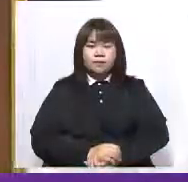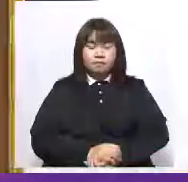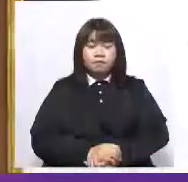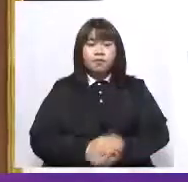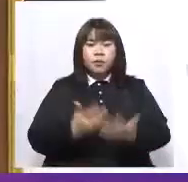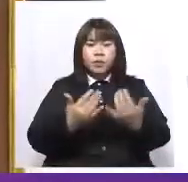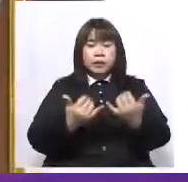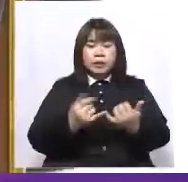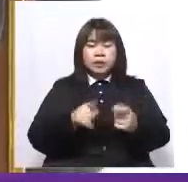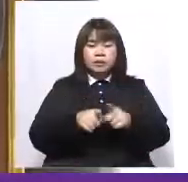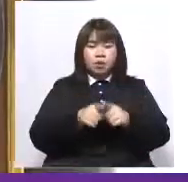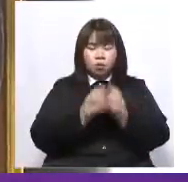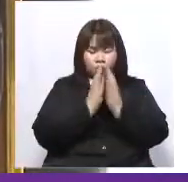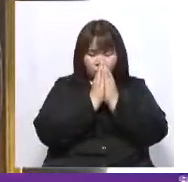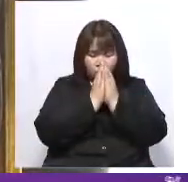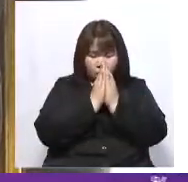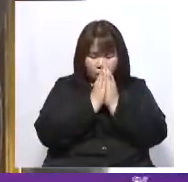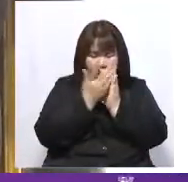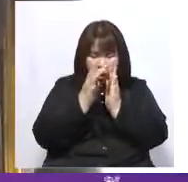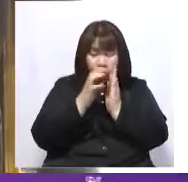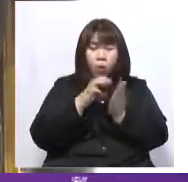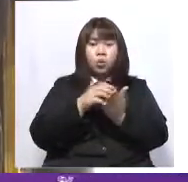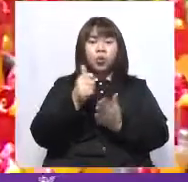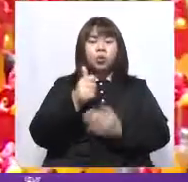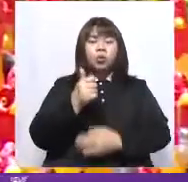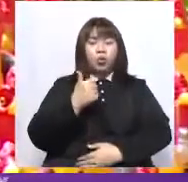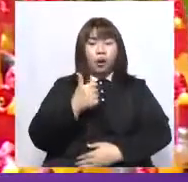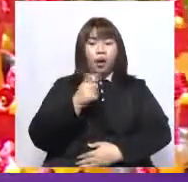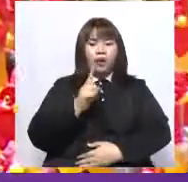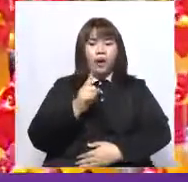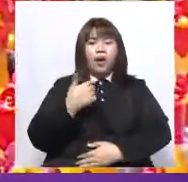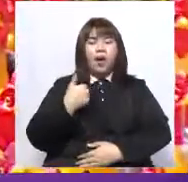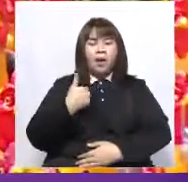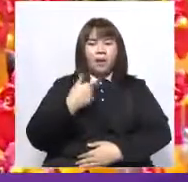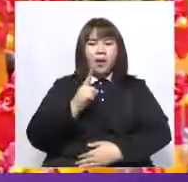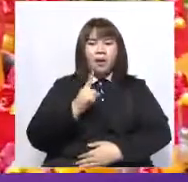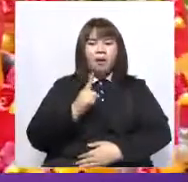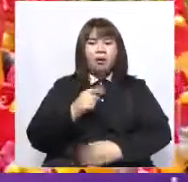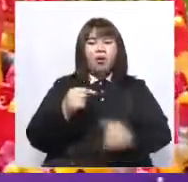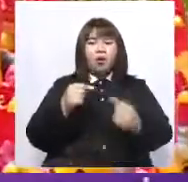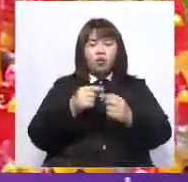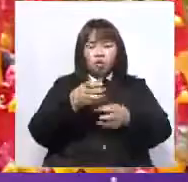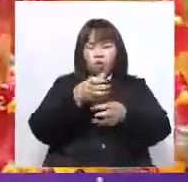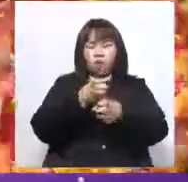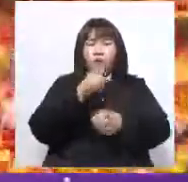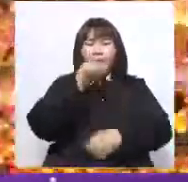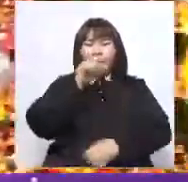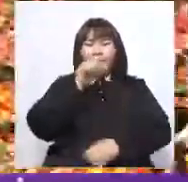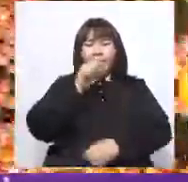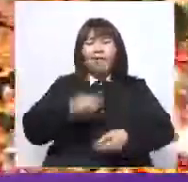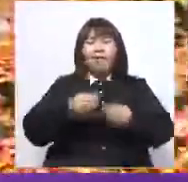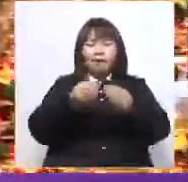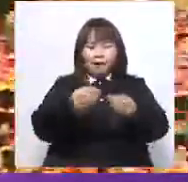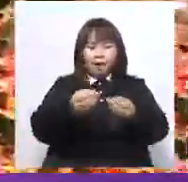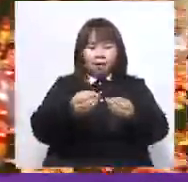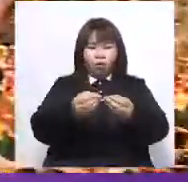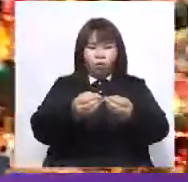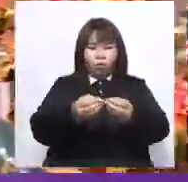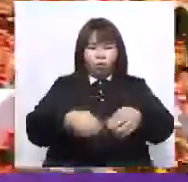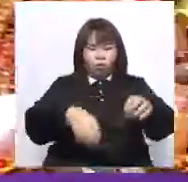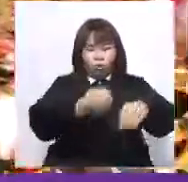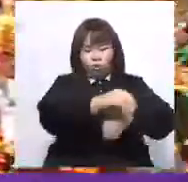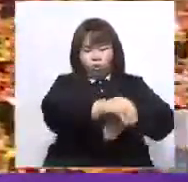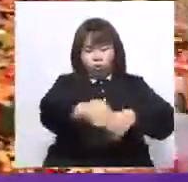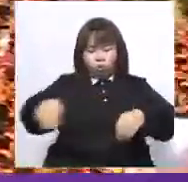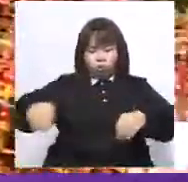ครั้งนี้เมื่อเขาสมหวังได้ดังใจตามที่ขอกันแล้วก็มักจะแก้บนด้วยการถวายรูปปั้นไก่ชนจึงทำให้ทั่วทั้งบริเวณวั